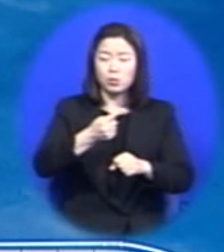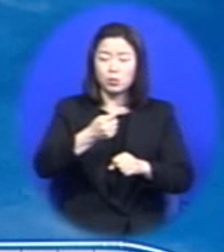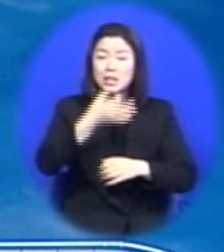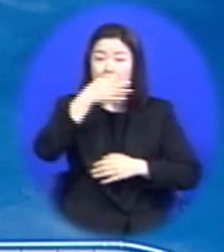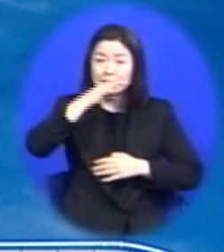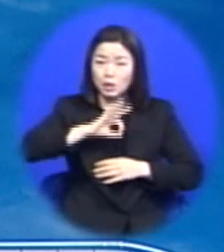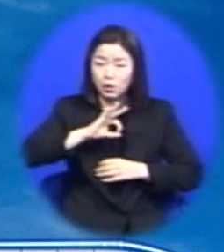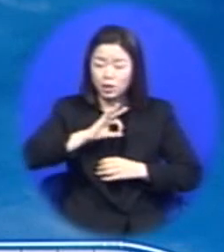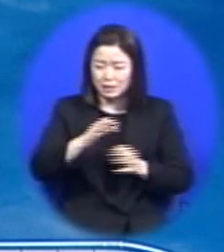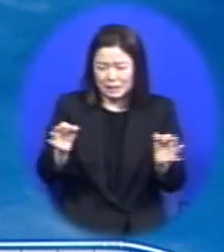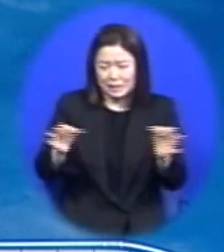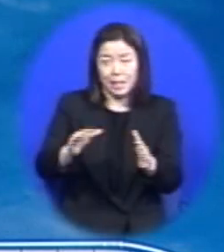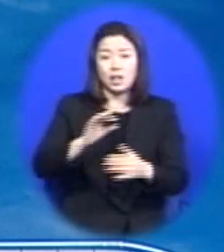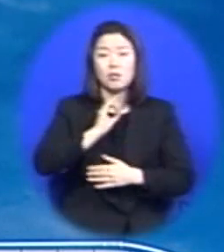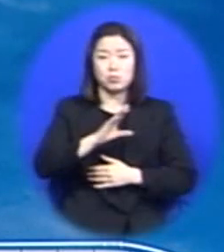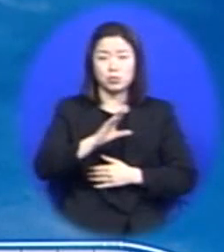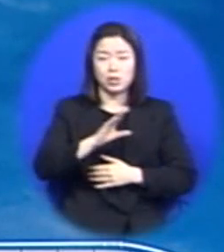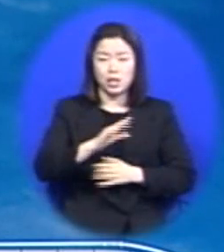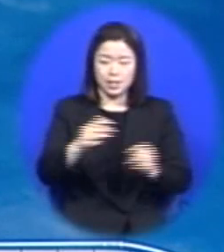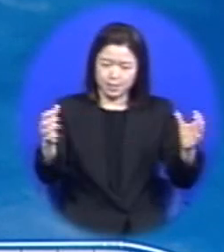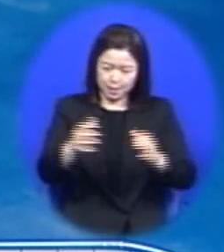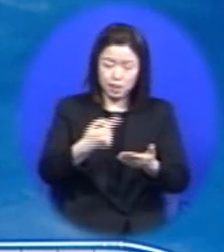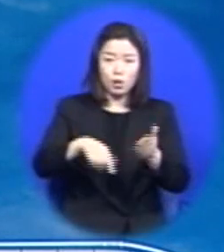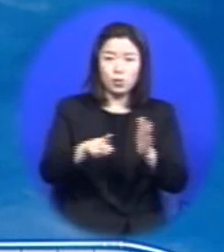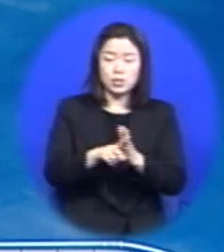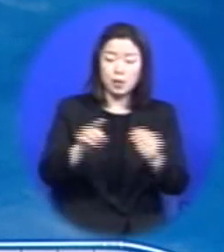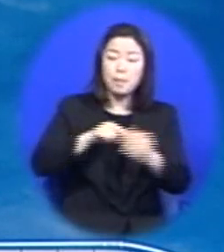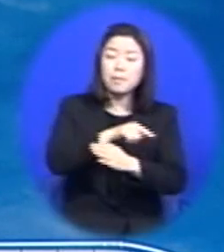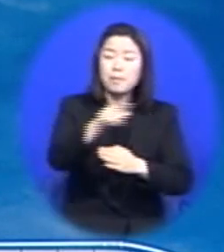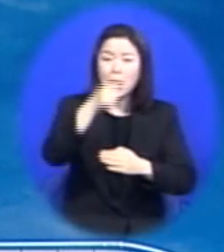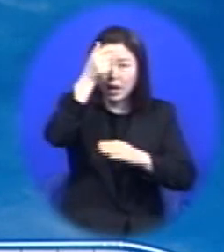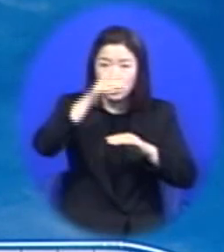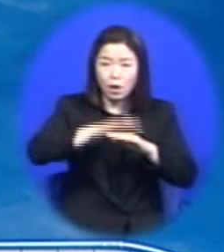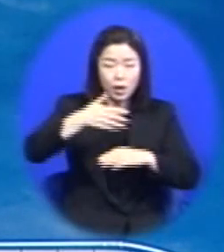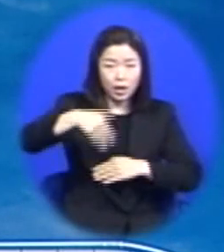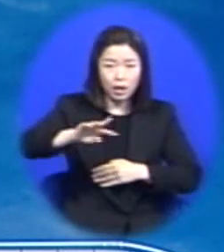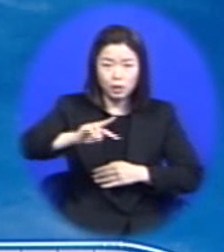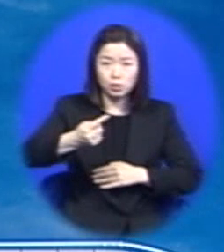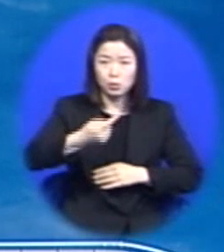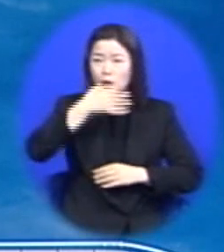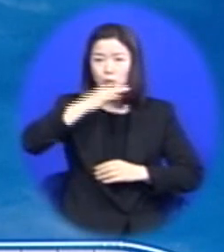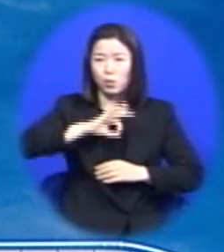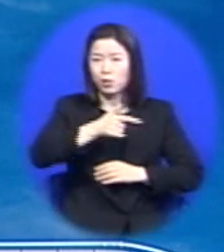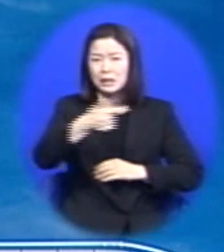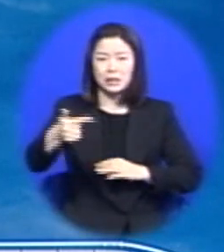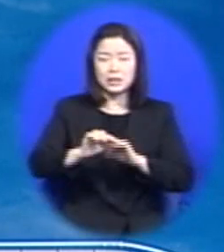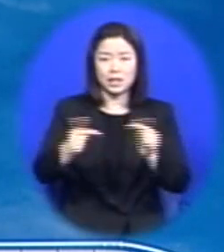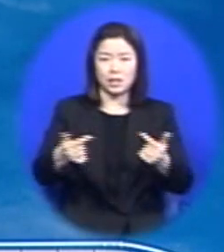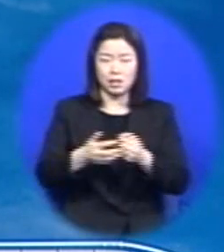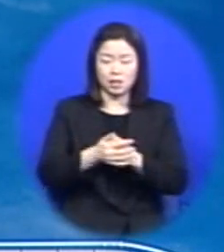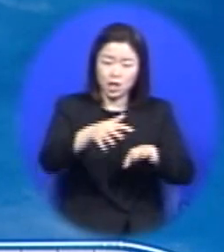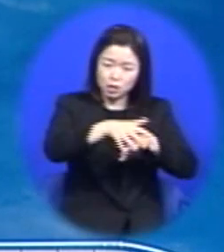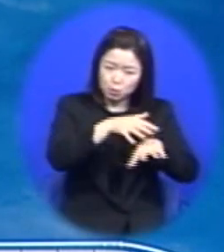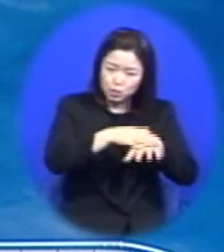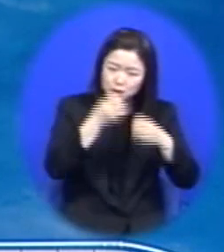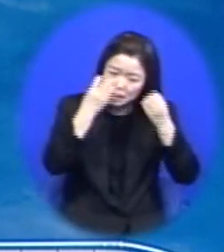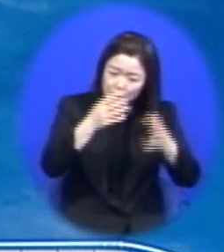그날 단합을 위해서 야외 예배를 자꾸 데려나가도 별로 효과가 신통치가 않아요. 조직을 새로